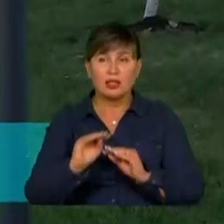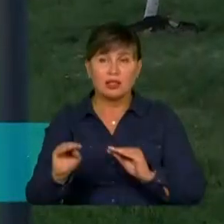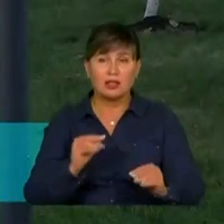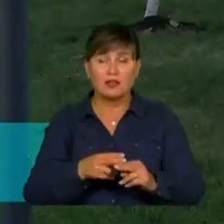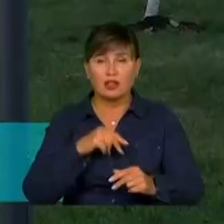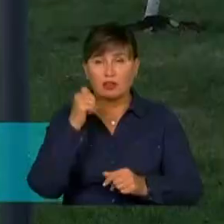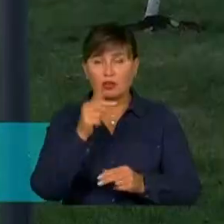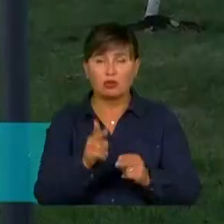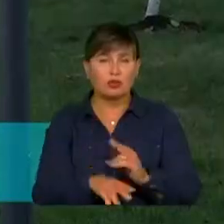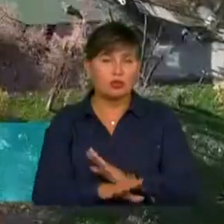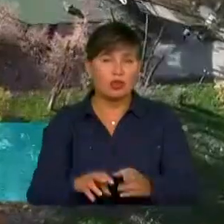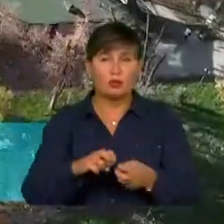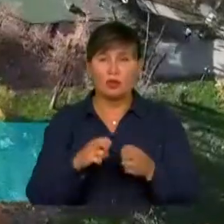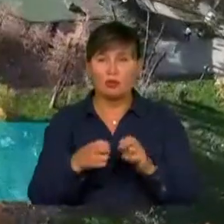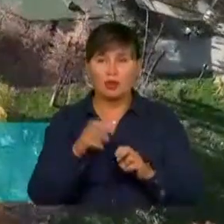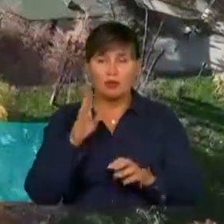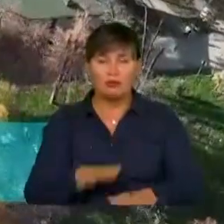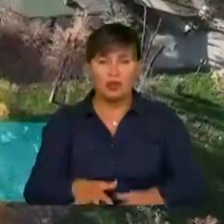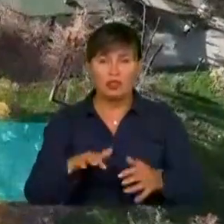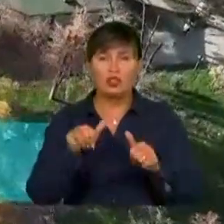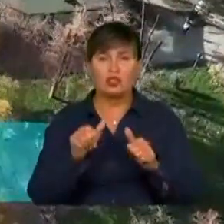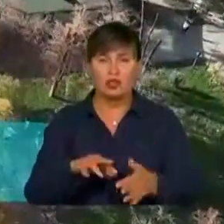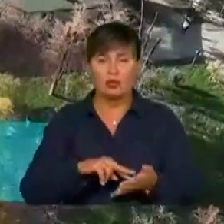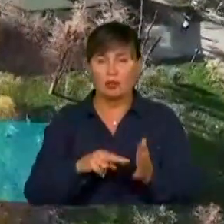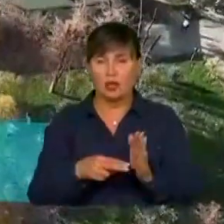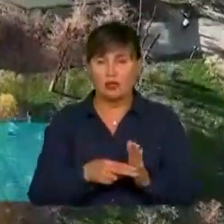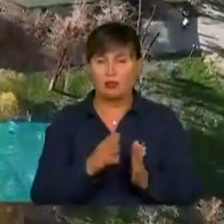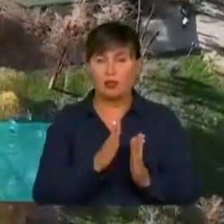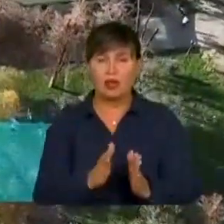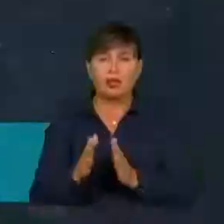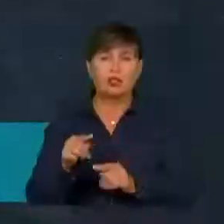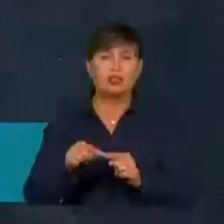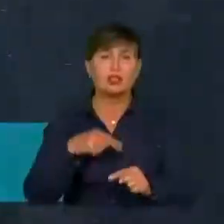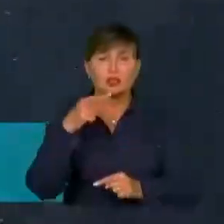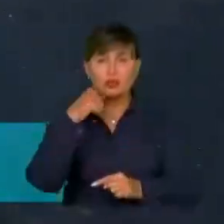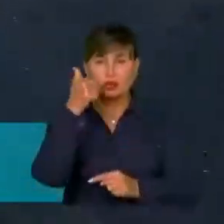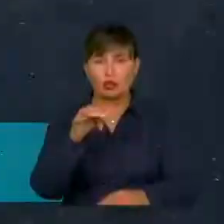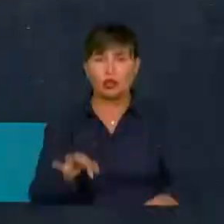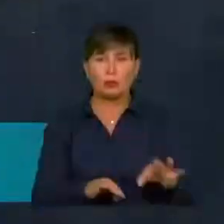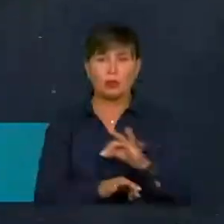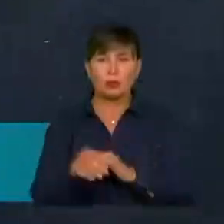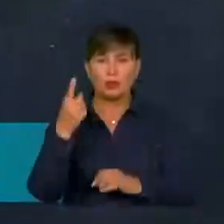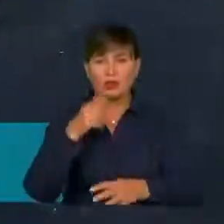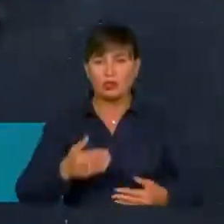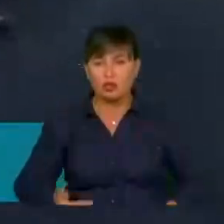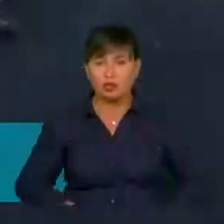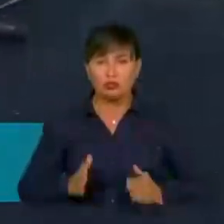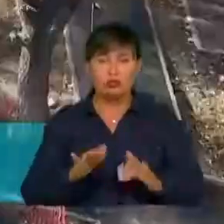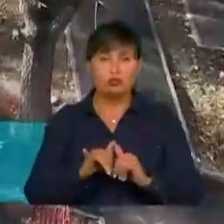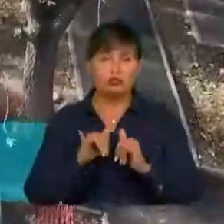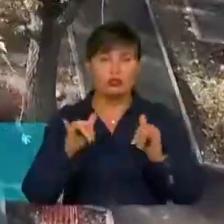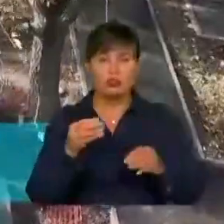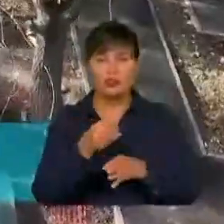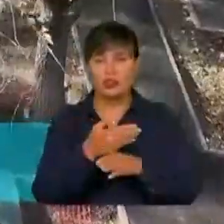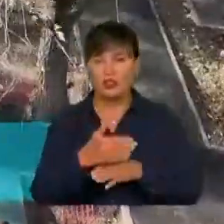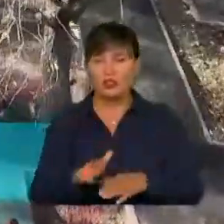году не завершено. Проблемы подтоплений также решаются в плановом порядке. А со следующего года на проекты по инициативе жителей будет увеличено